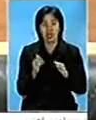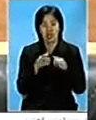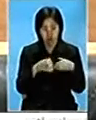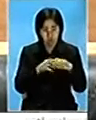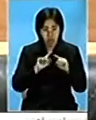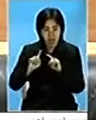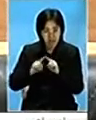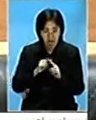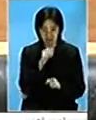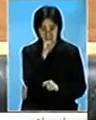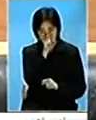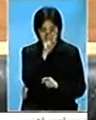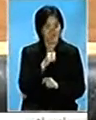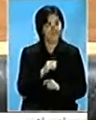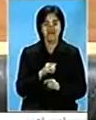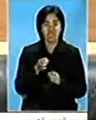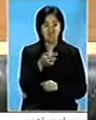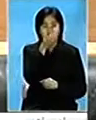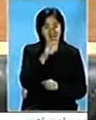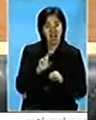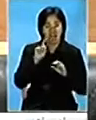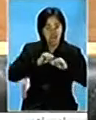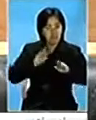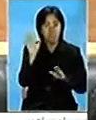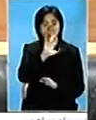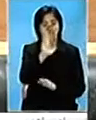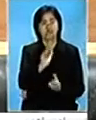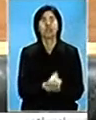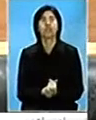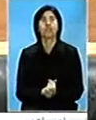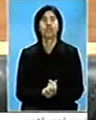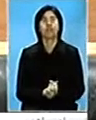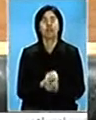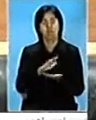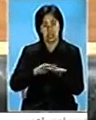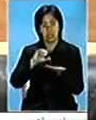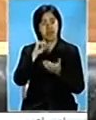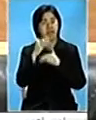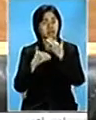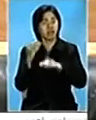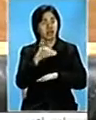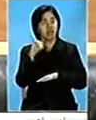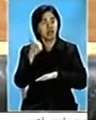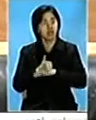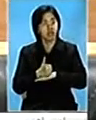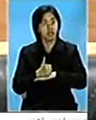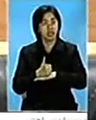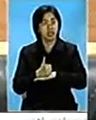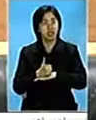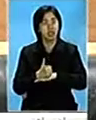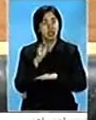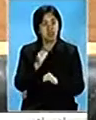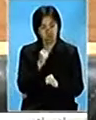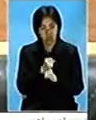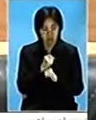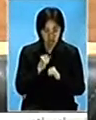ามเพราะฉะนั้นการพัฒนาการเมืองสภาพัฒนาการเมืองของท่านเนี่ยท่านจะต้องทำงาน